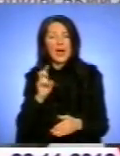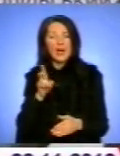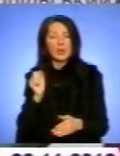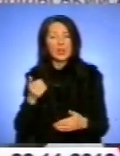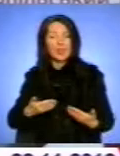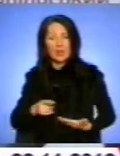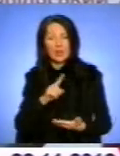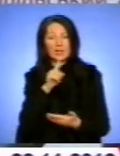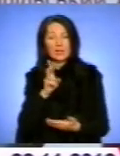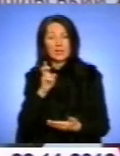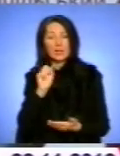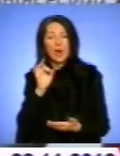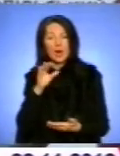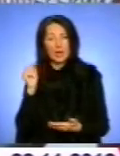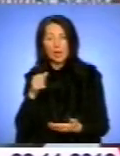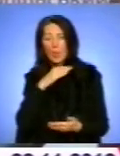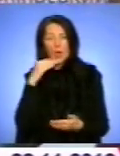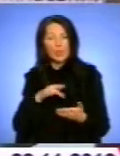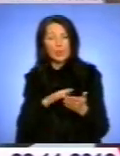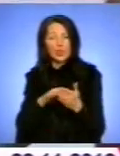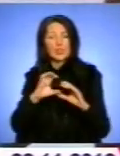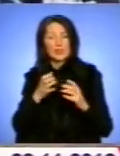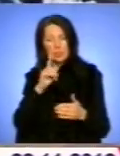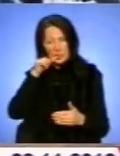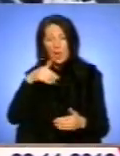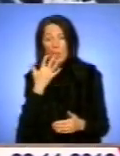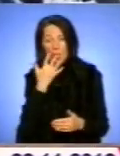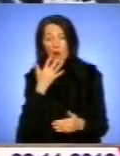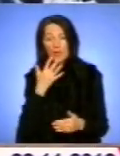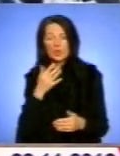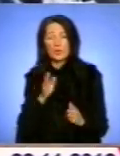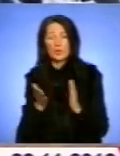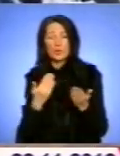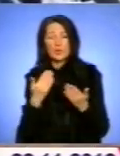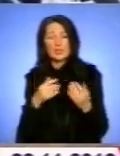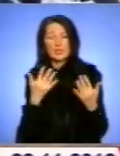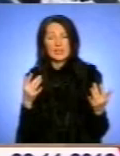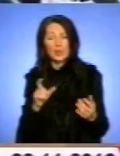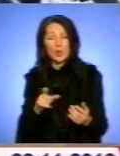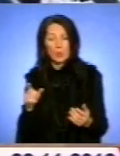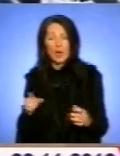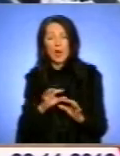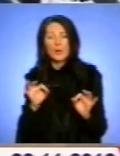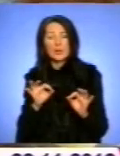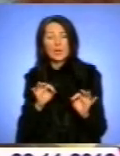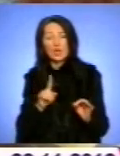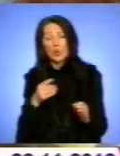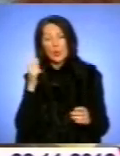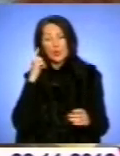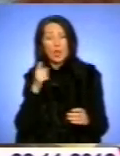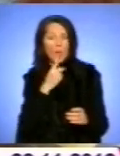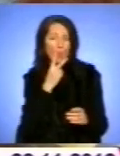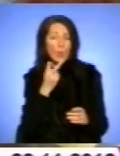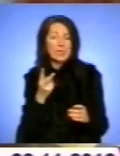багато подорожує світом, знає мови, спілкується з різними людьми, тому руйнує стереотипи. Переповідає те, що почула і побачила, змінюючи імена